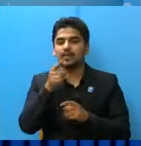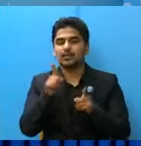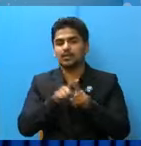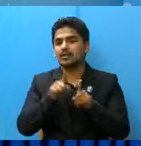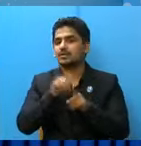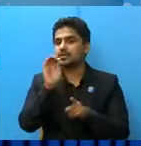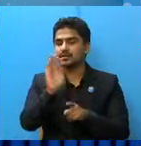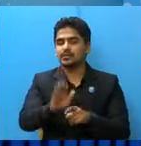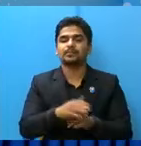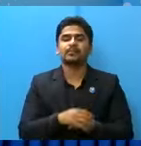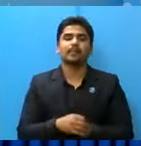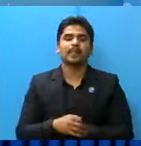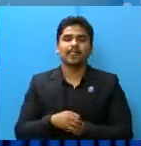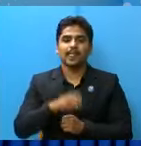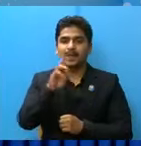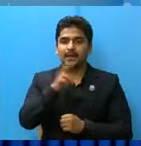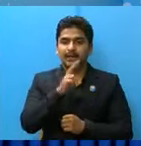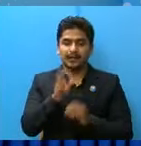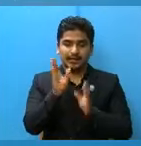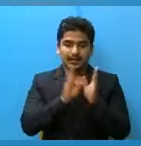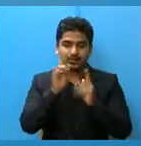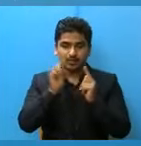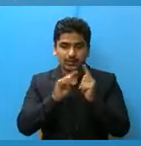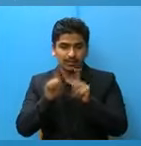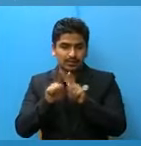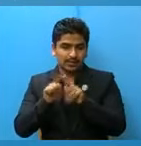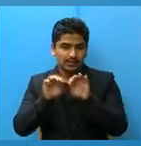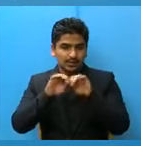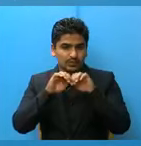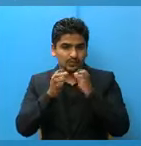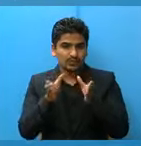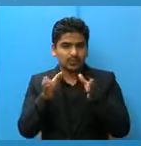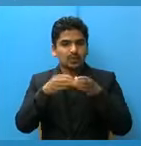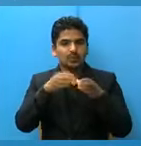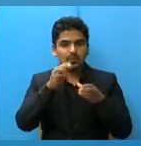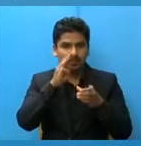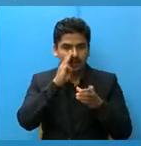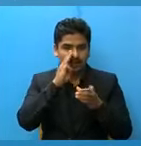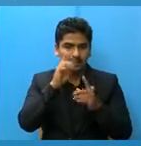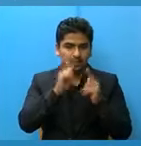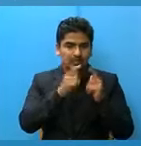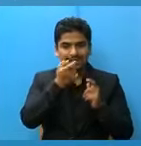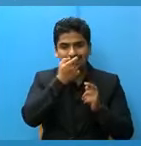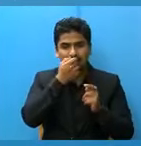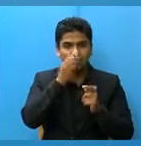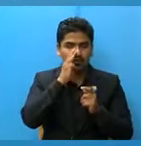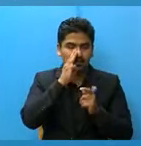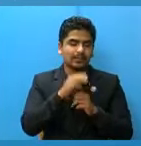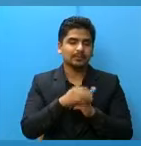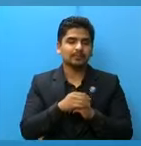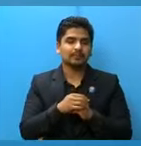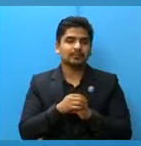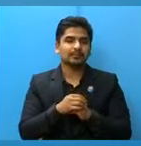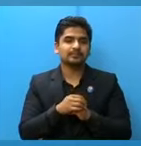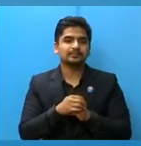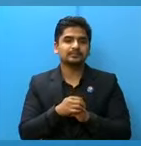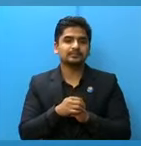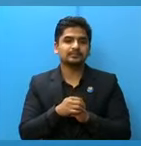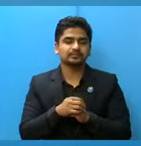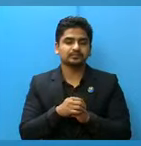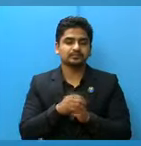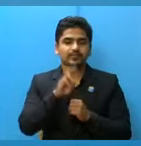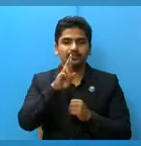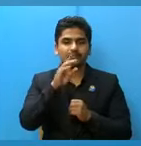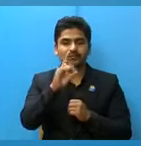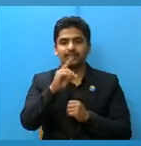चाहिए एदी कुने इपनी समुह मां असबा कुने इपनी गाउं मां जहतो एदी